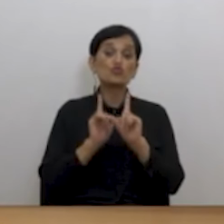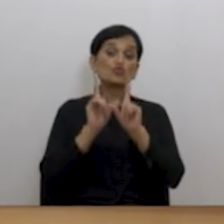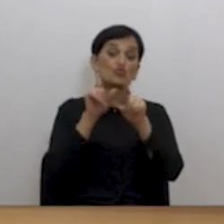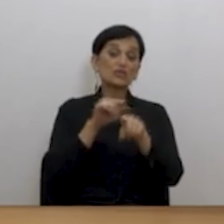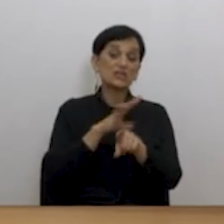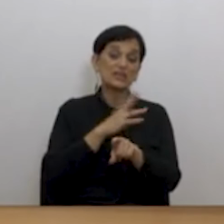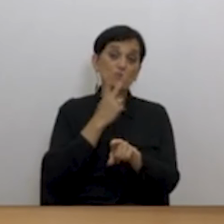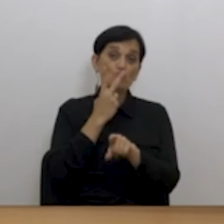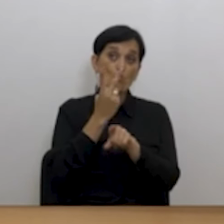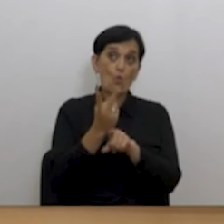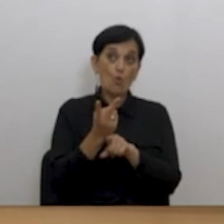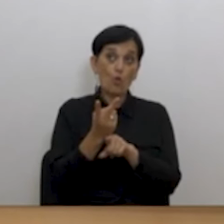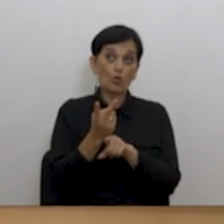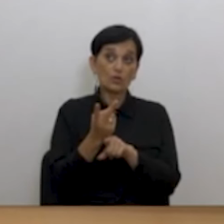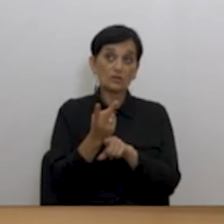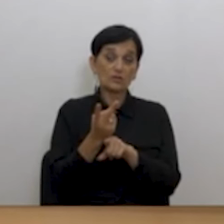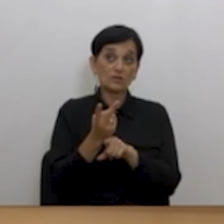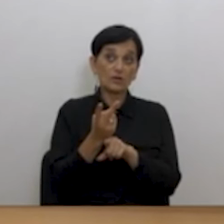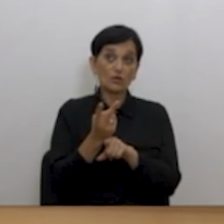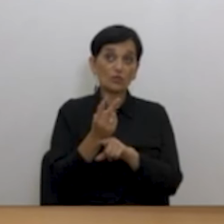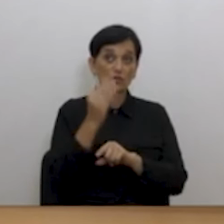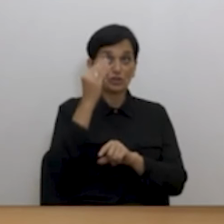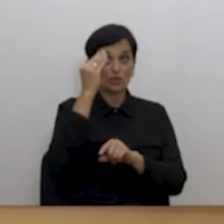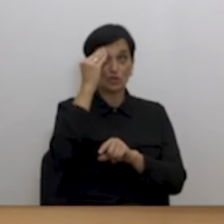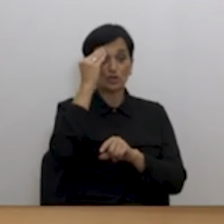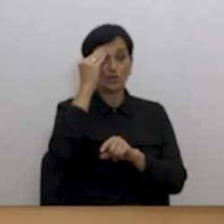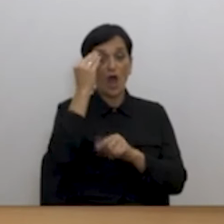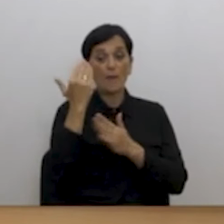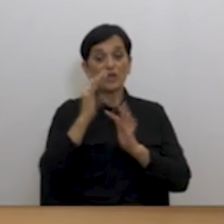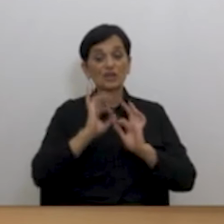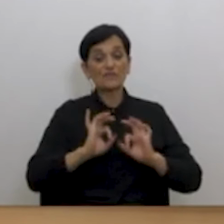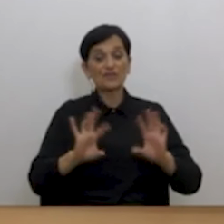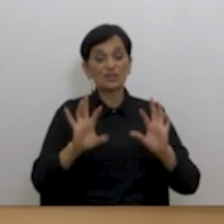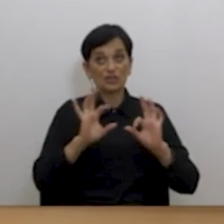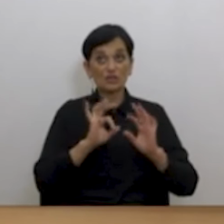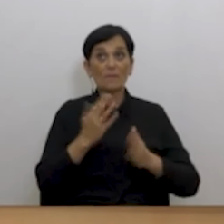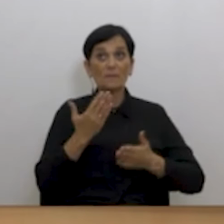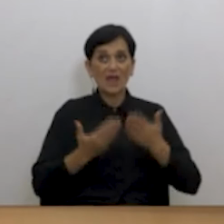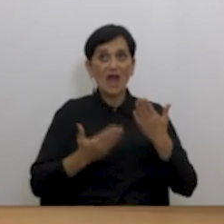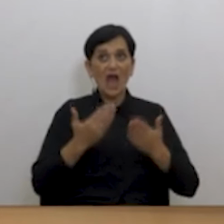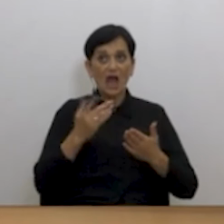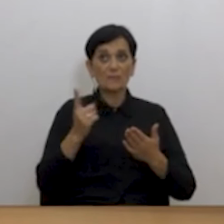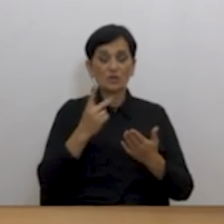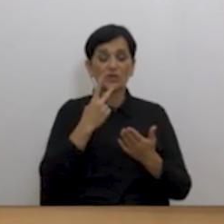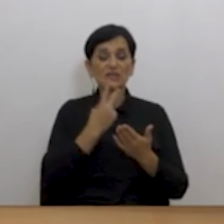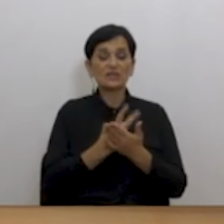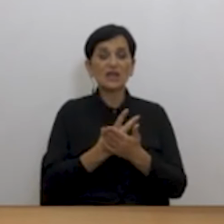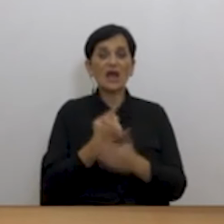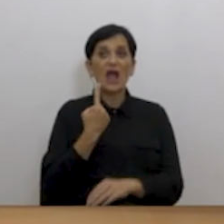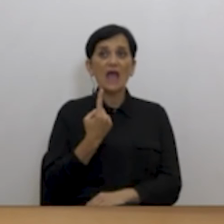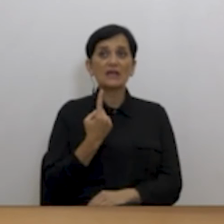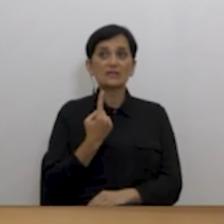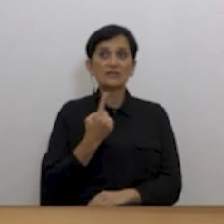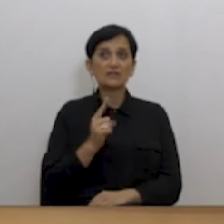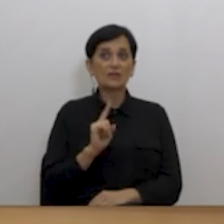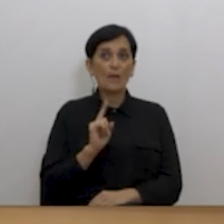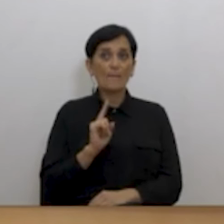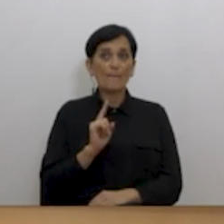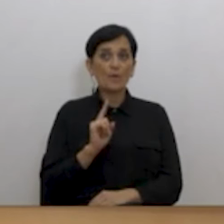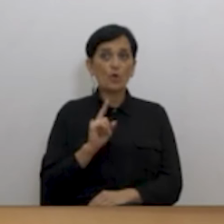და აქ ასე ვთქვათ შტაბიჭდილებებს ვიზიარებთ, ალბათ დაინახავდით ერთ რამეს,